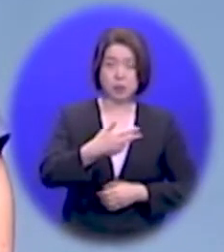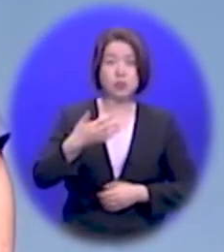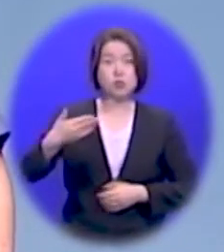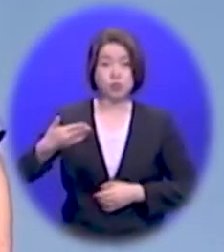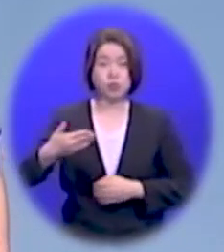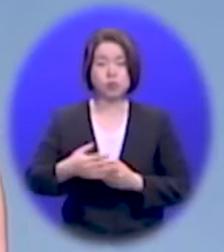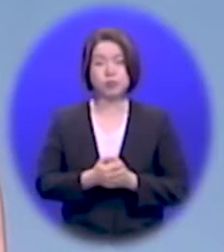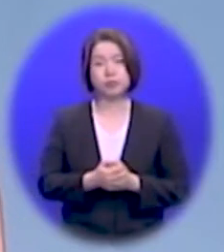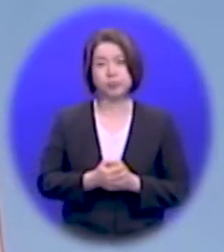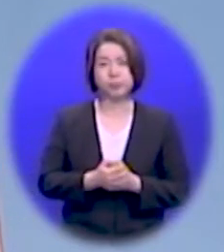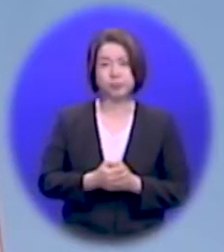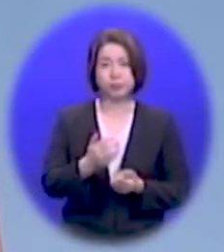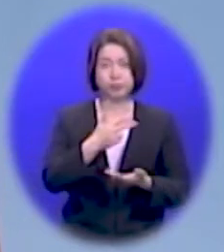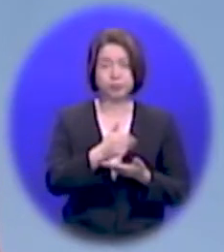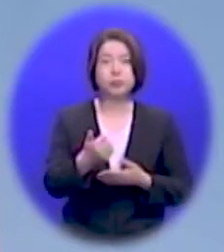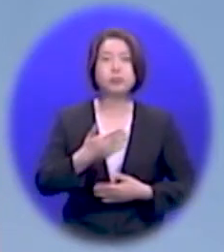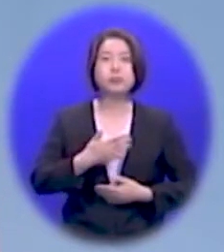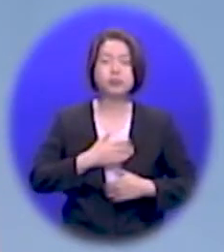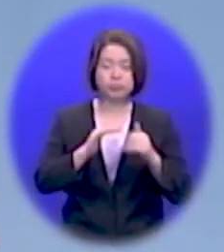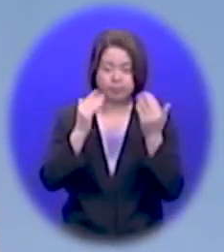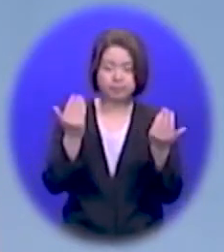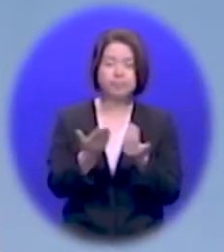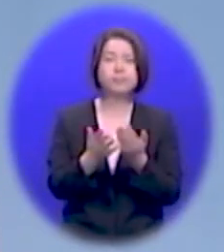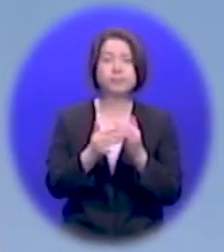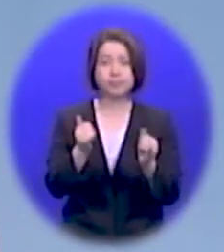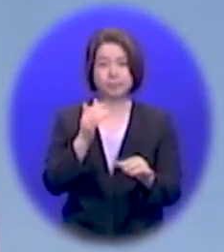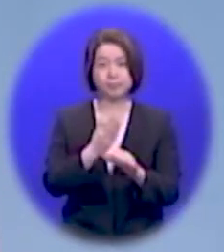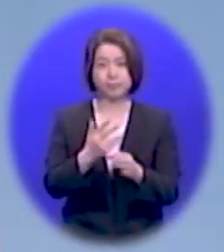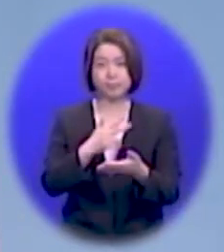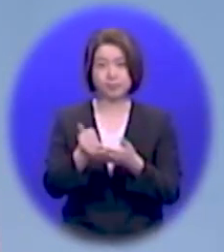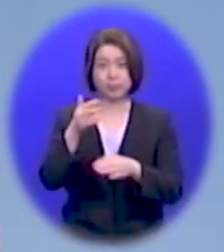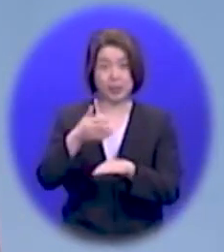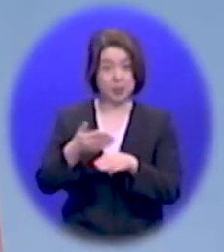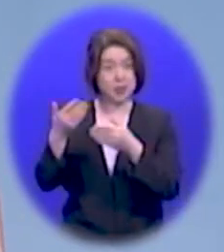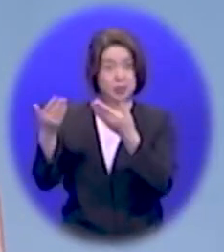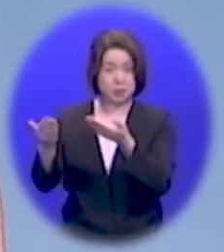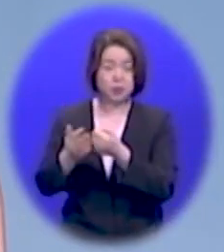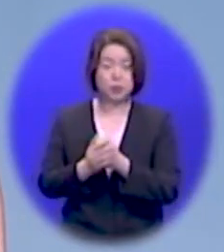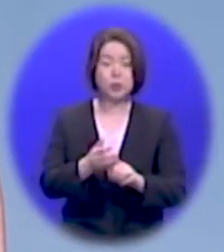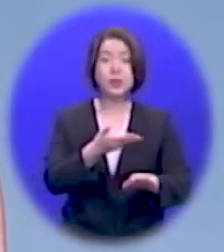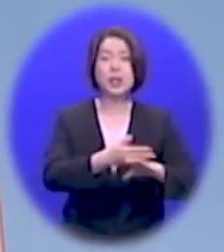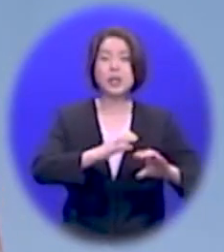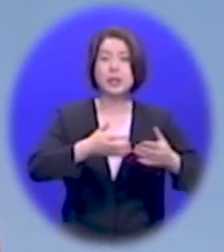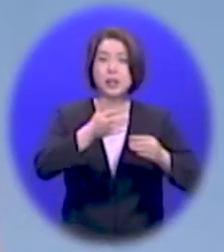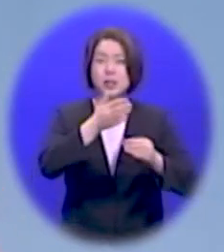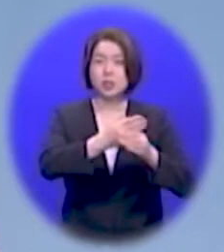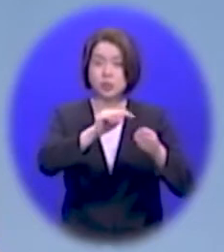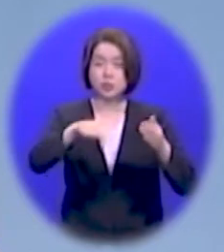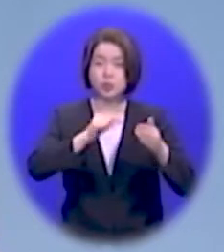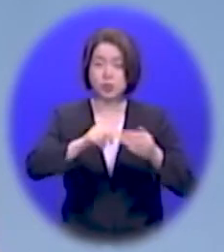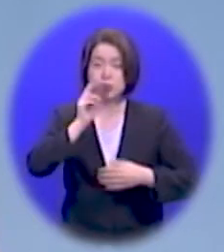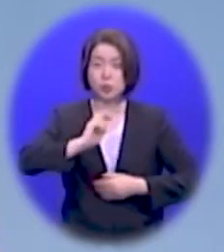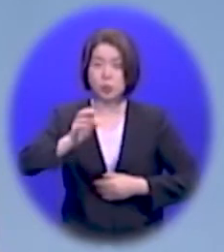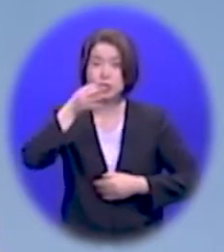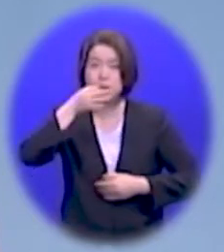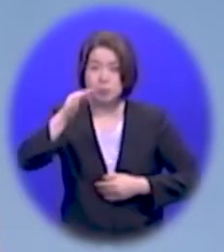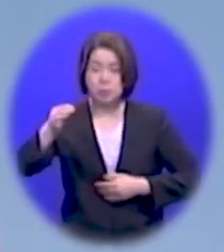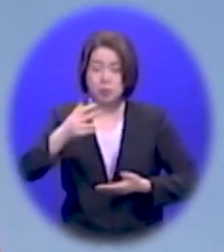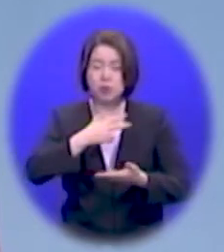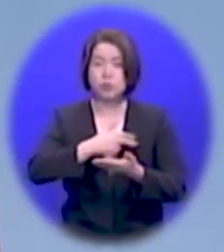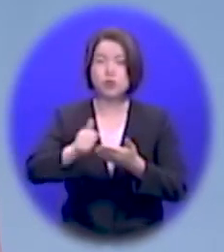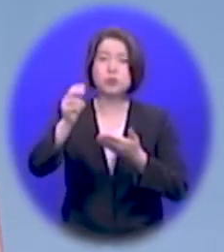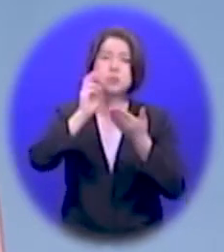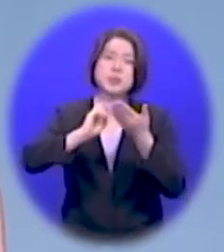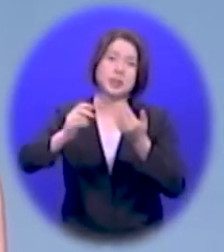10절 주님 내가 만민 가운데서 주님께 감사를 드리며 문 나라 가운데서 노래를 불러 주님을 찬양